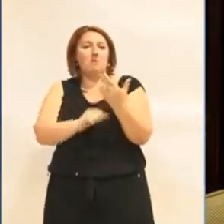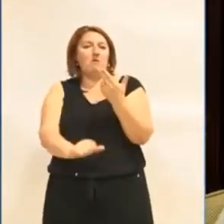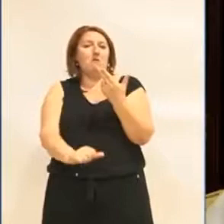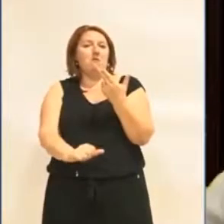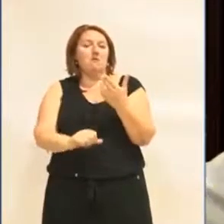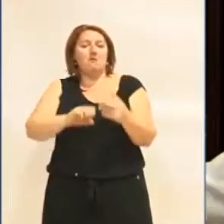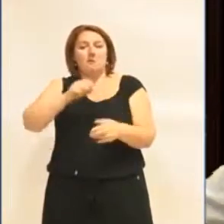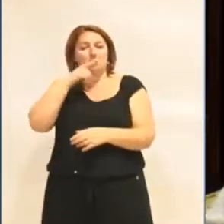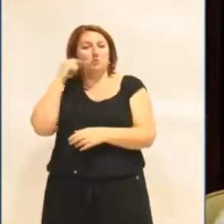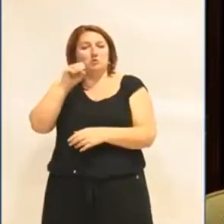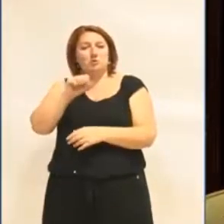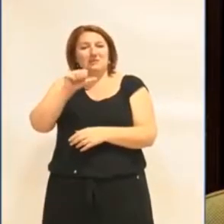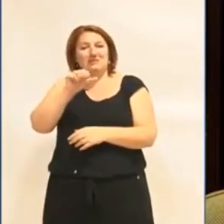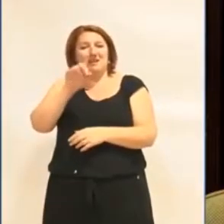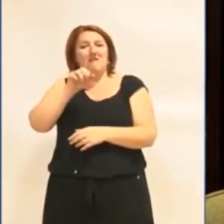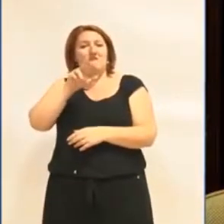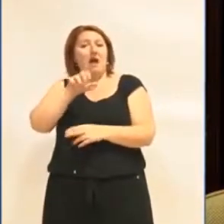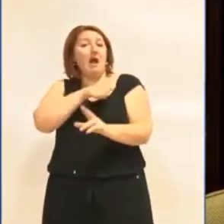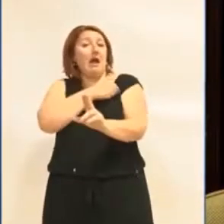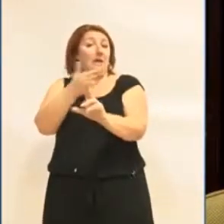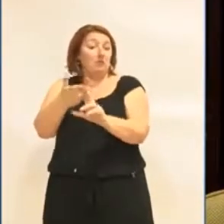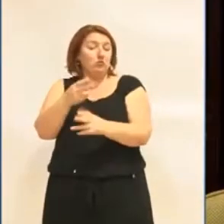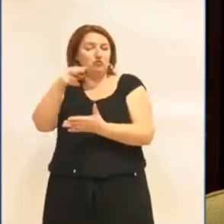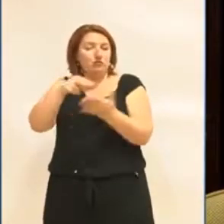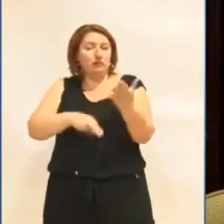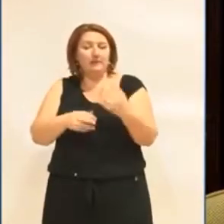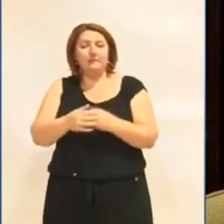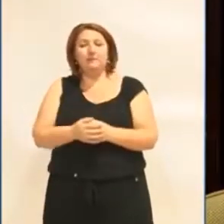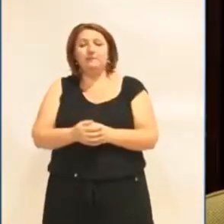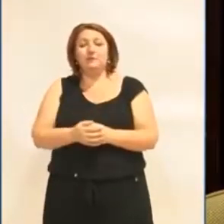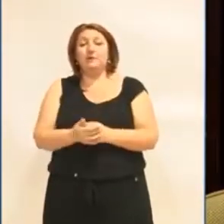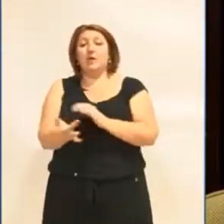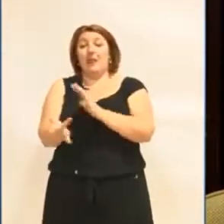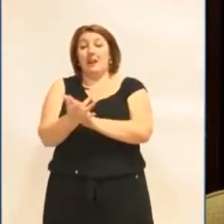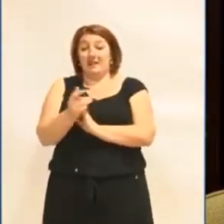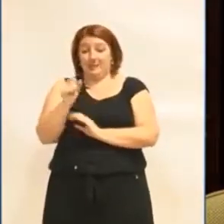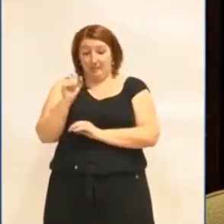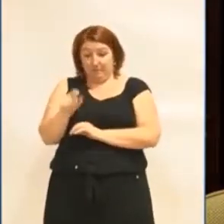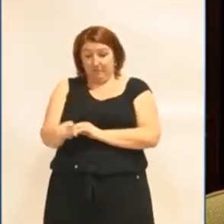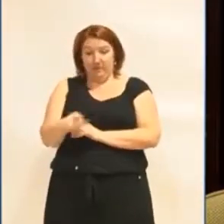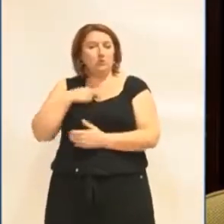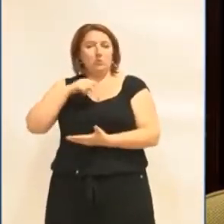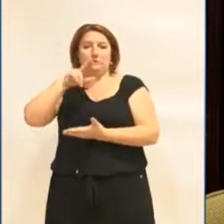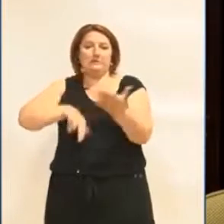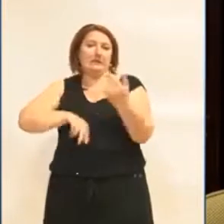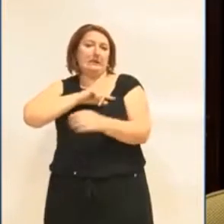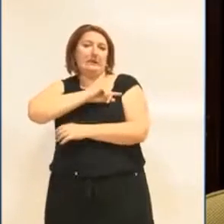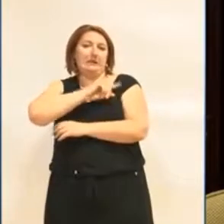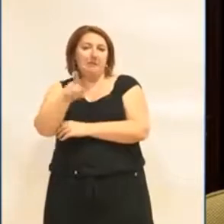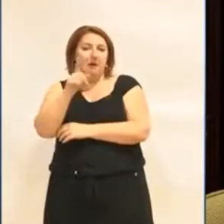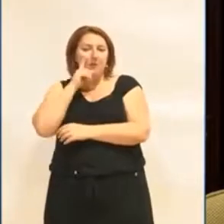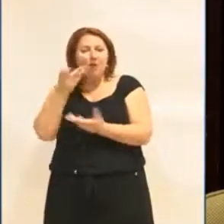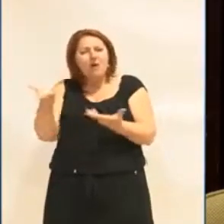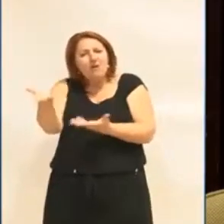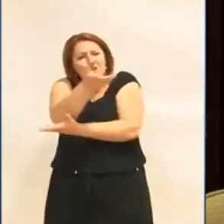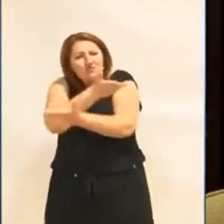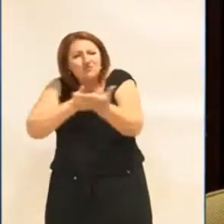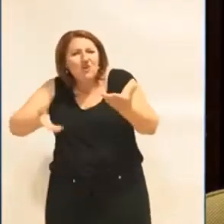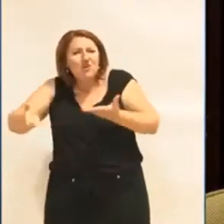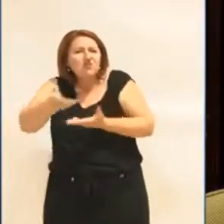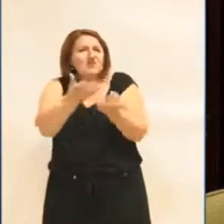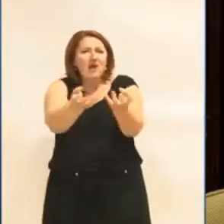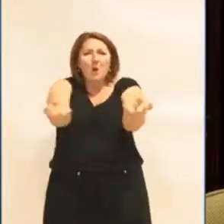par Jérôme Safar. En l'état, nous ne signerons pas cette lettre qui ne représente pas l'échange qui a eu lieu avec les membres